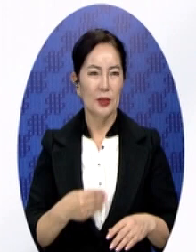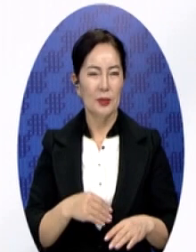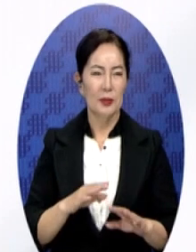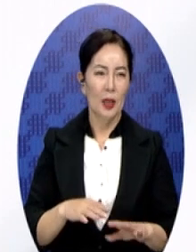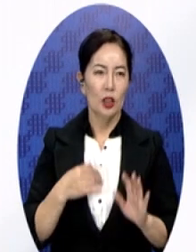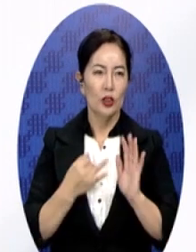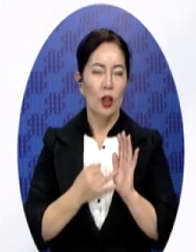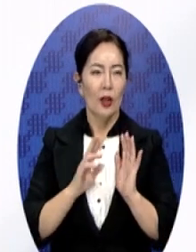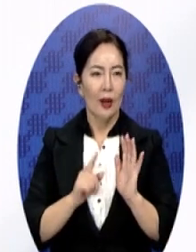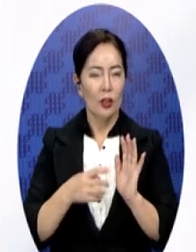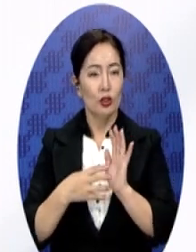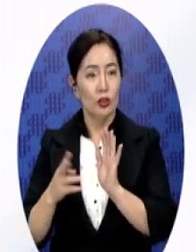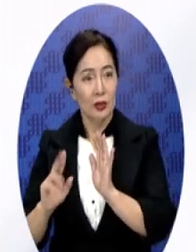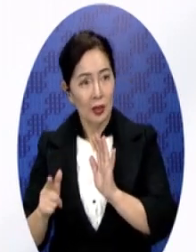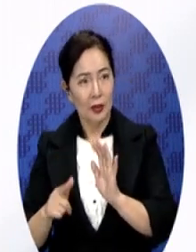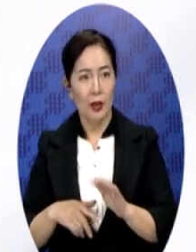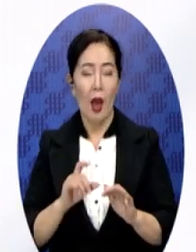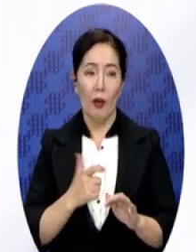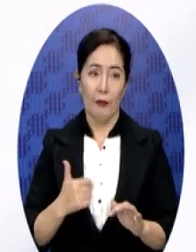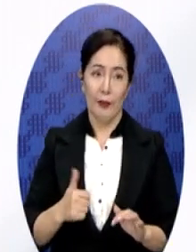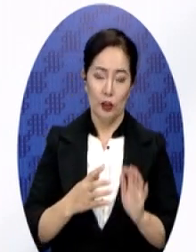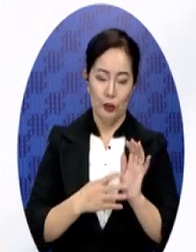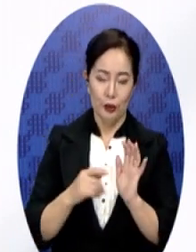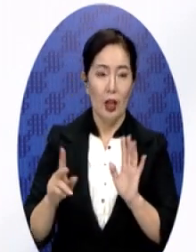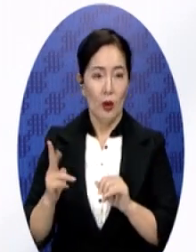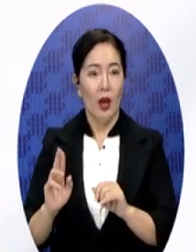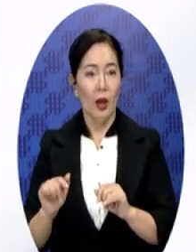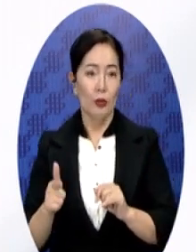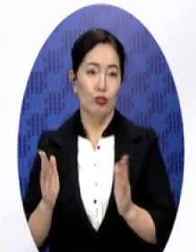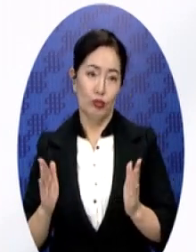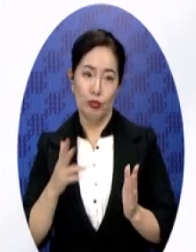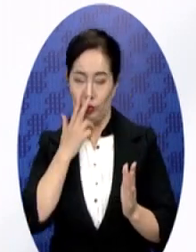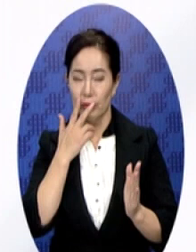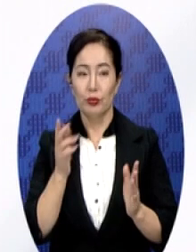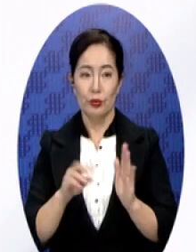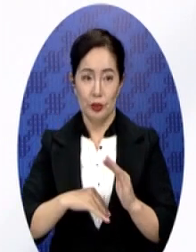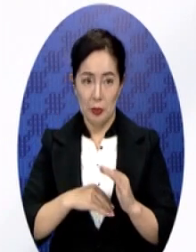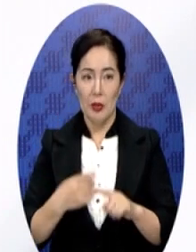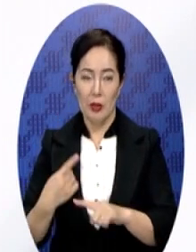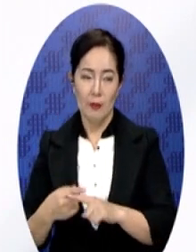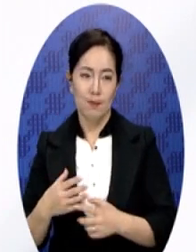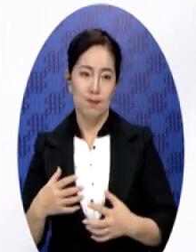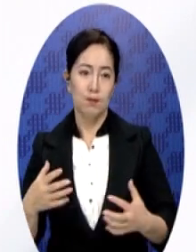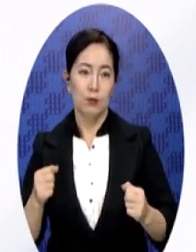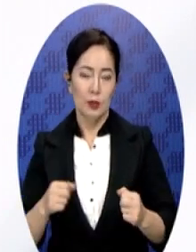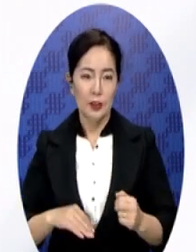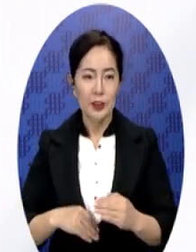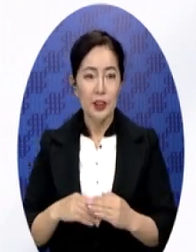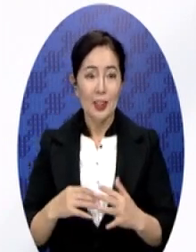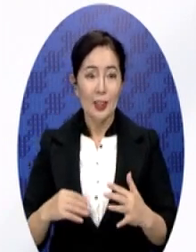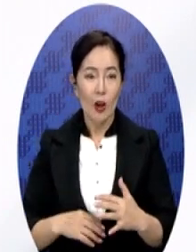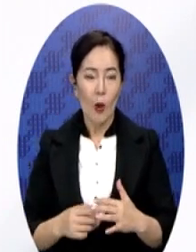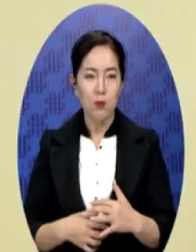7-9 кг, хэвийн жинтэй эхчүүд 9-12 кг жин нэмэх нь хэвийн гэж үздэг байна. За жингэхтэй байх нь ураг томроход